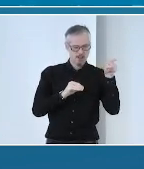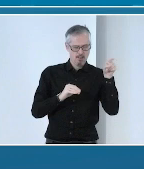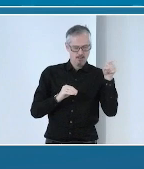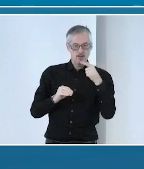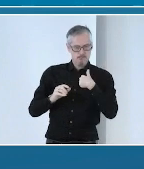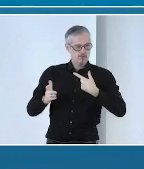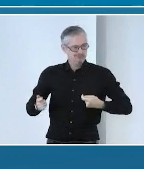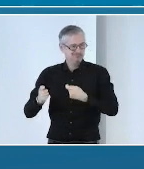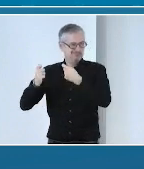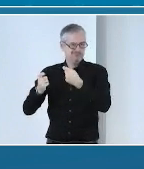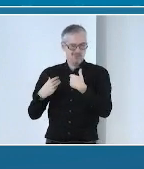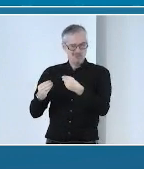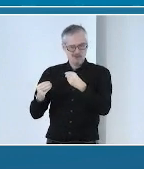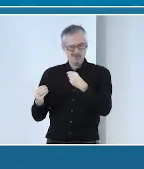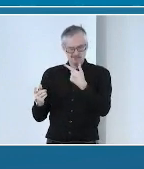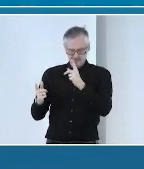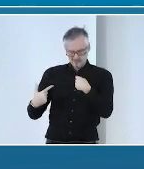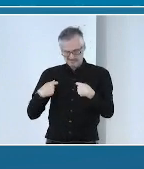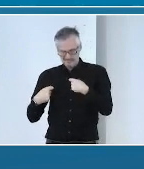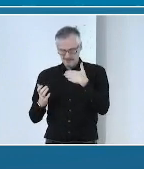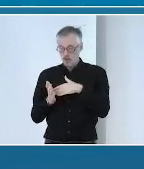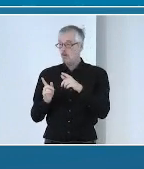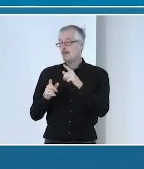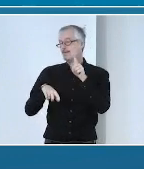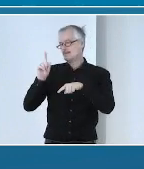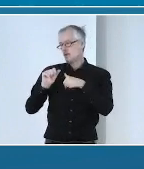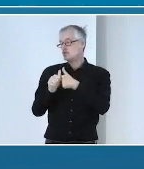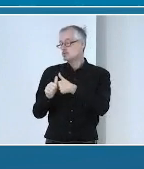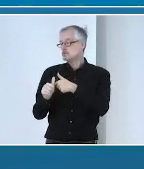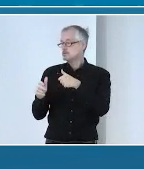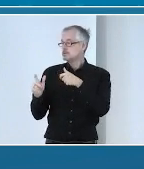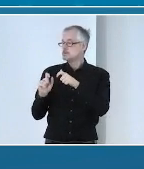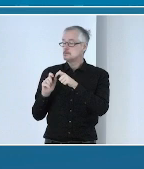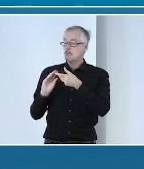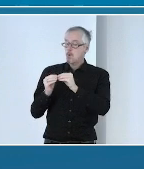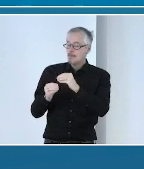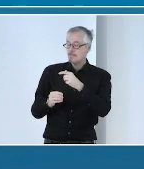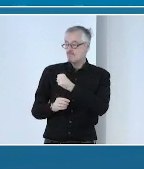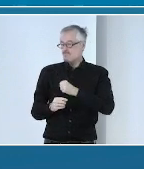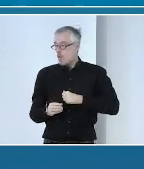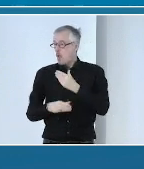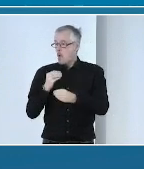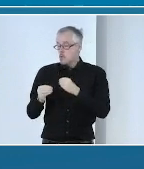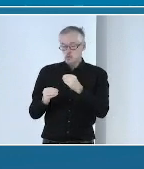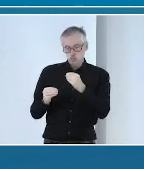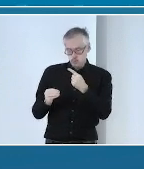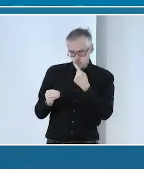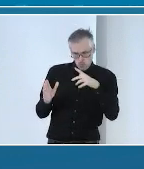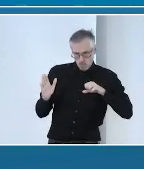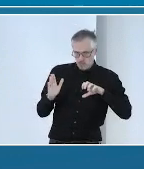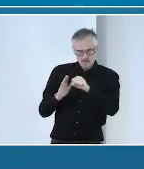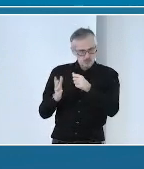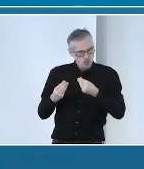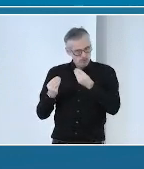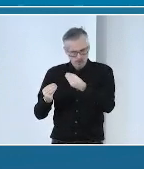après, en fonction de l'atteinte et en fonction de l'enfant aussi, soit la compensation, on va réussir à aller un peu loin via